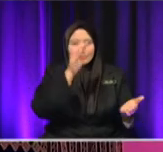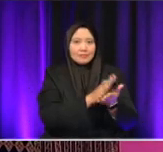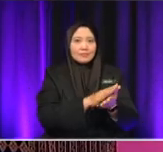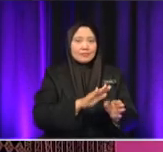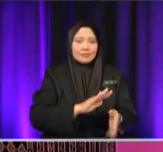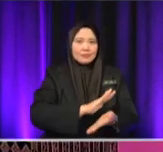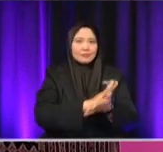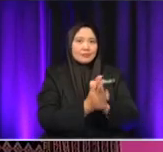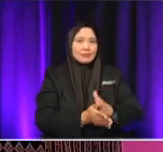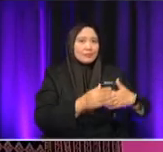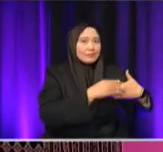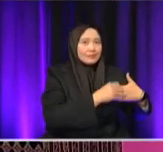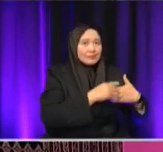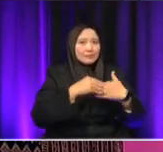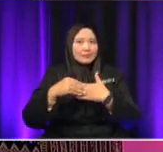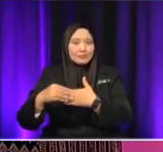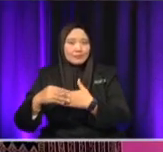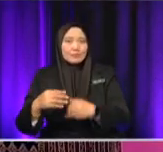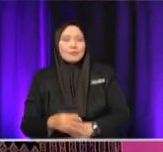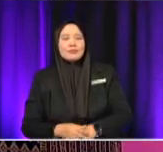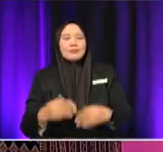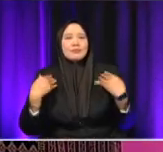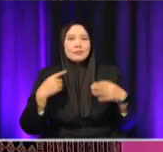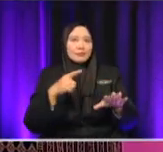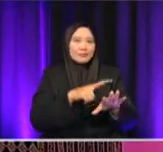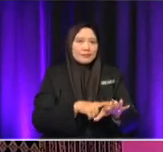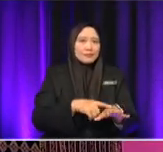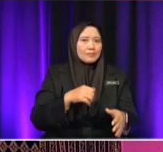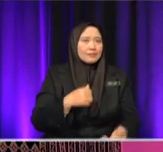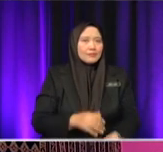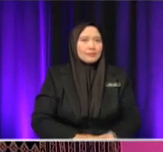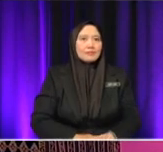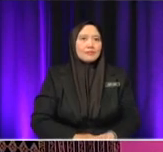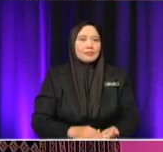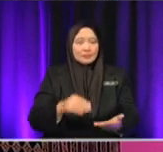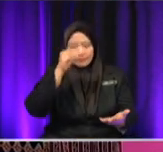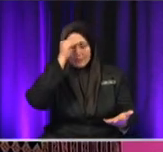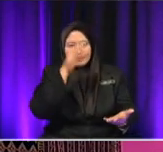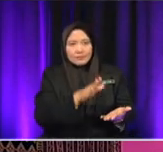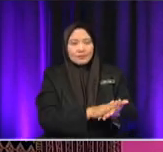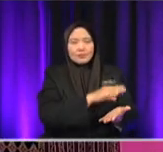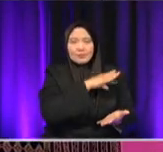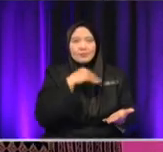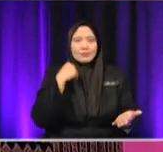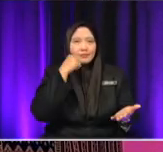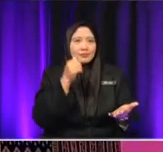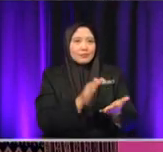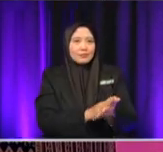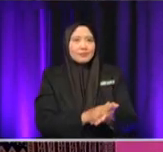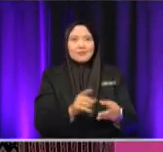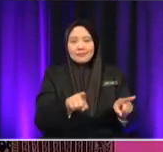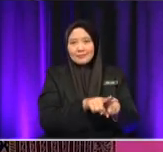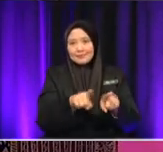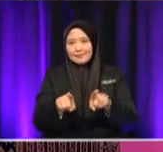menjadi Bengawan setia dan ada masanya juga eh suami dan istri ini ee memberikan quality Titan bersama bergurau sendiri